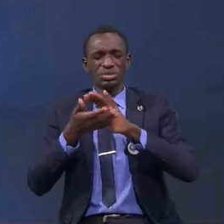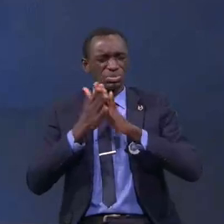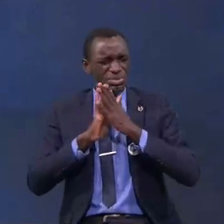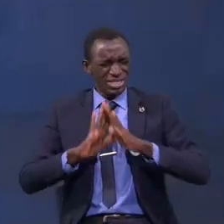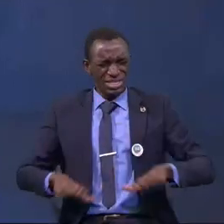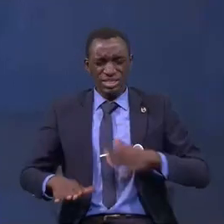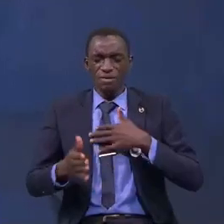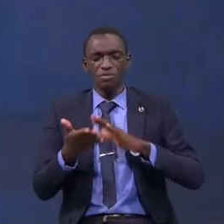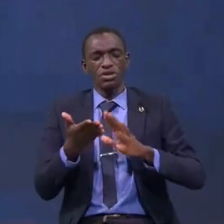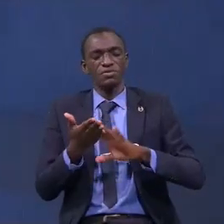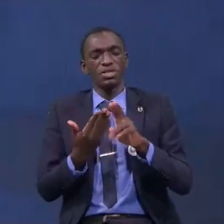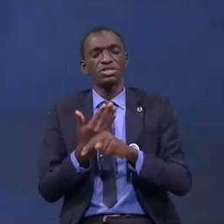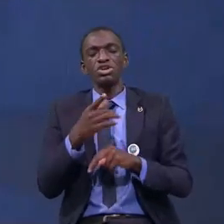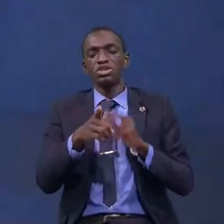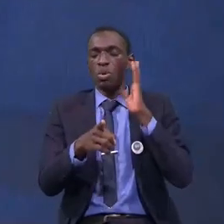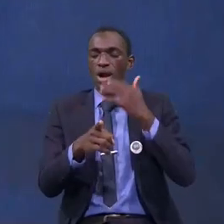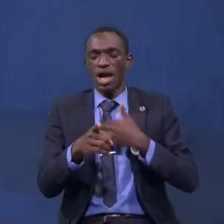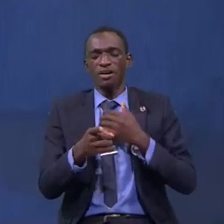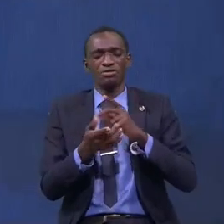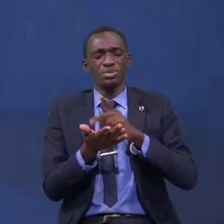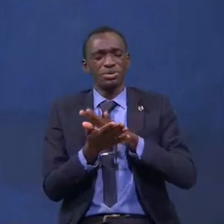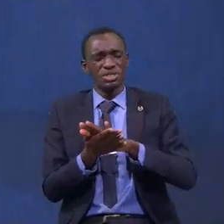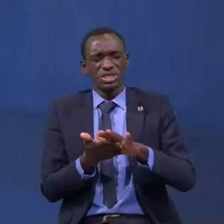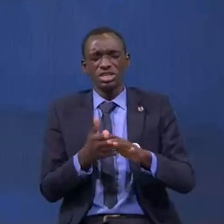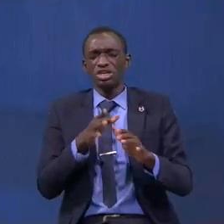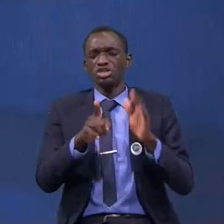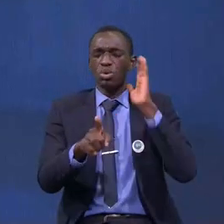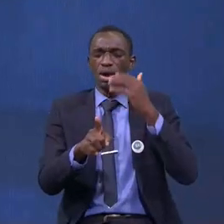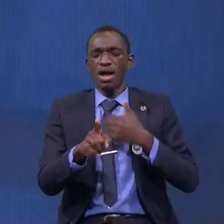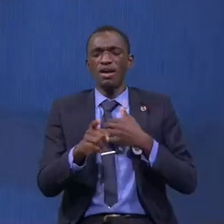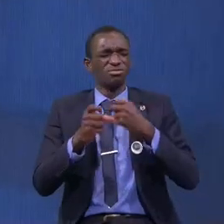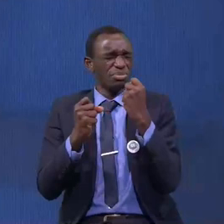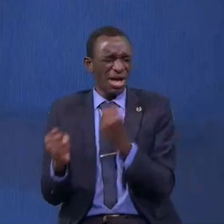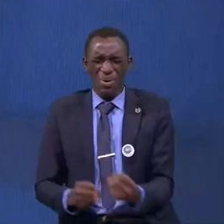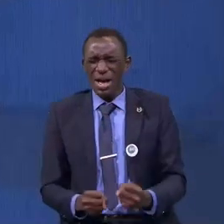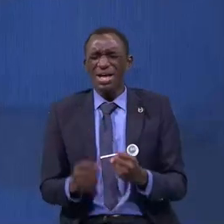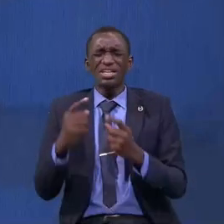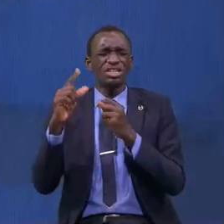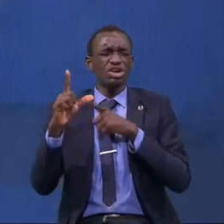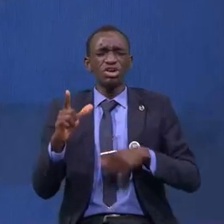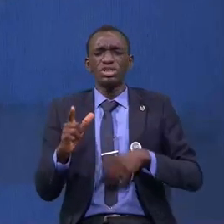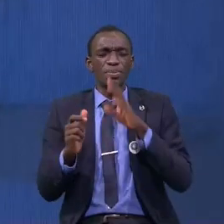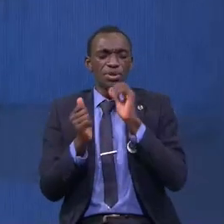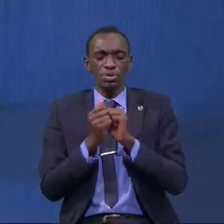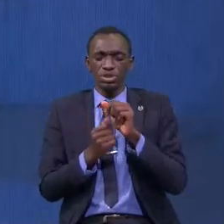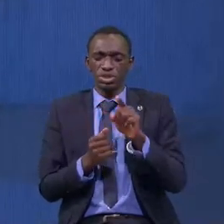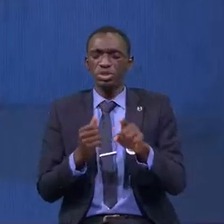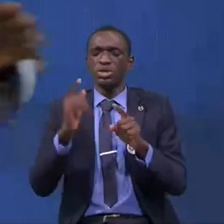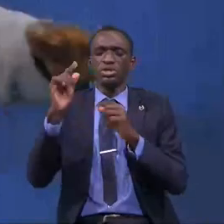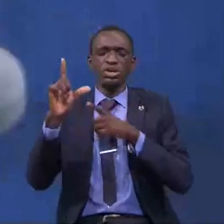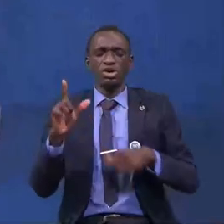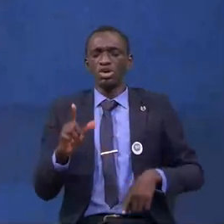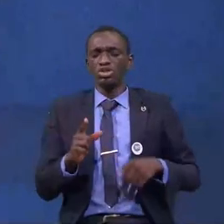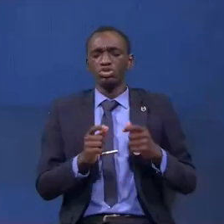Ils auront la pureté. Ils auront la puissance. Et que le Seigneur soit avec vous. Que le Seigneur aille avec